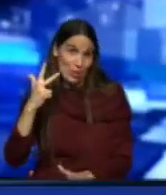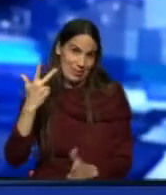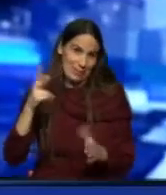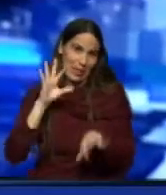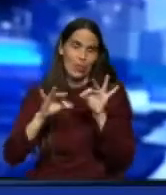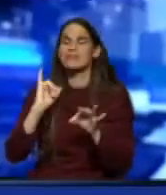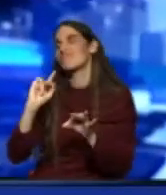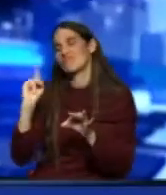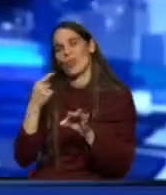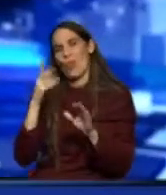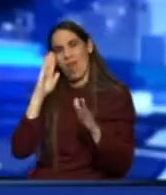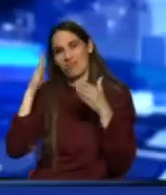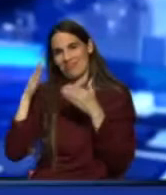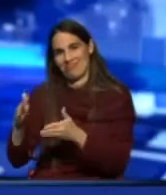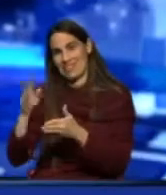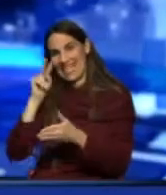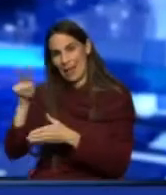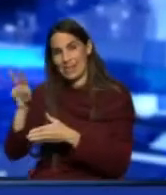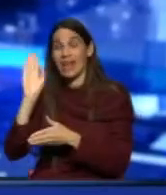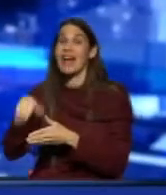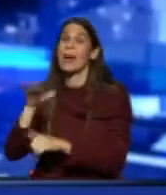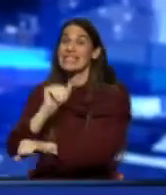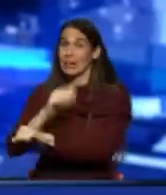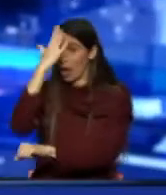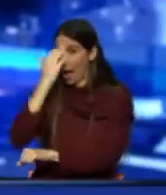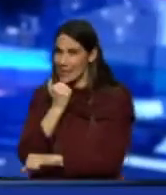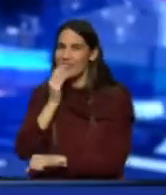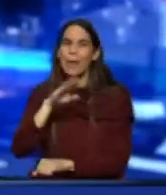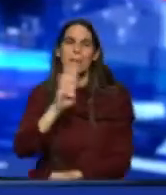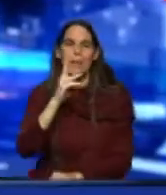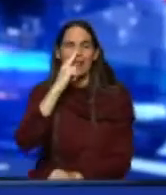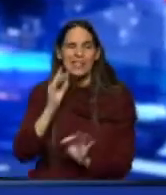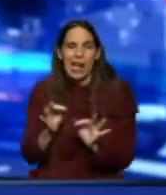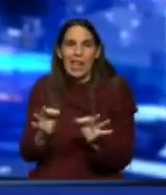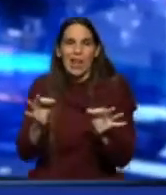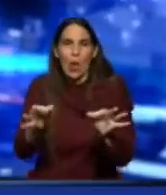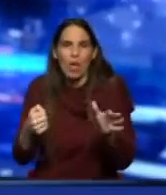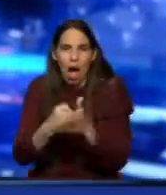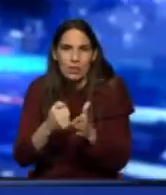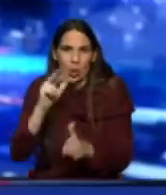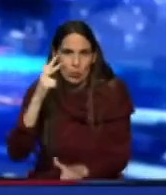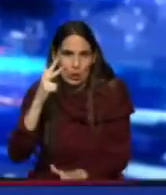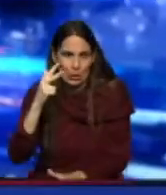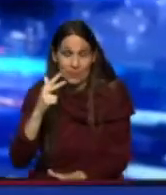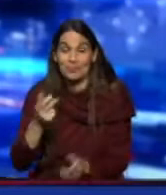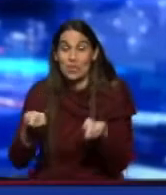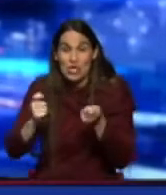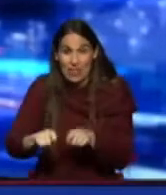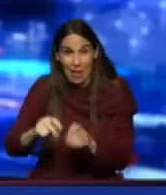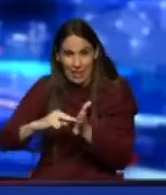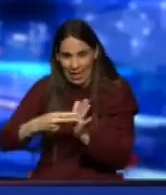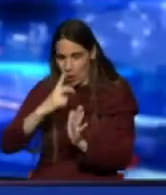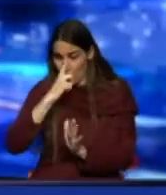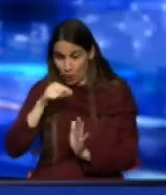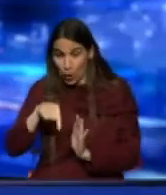מכוונים לכך, גם אסירי חמאס וגם הניסיונות של נתניהו לדחות את הקץ ליום שלישי. השביתה שמתוכננת ליום